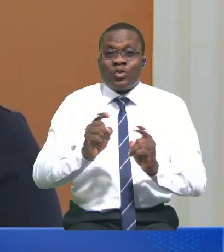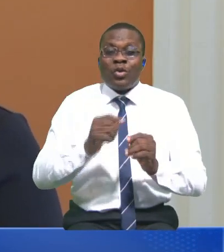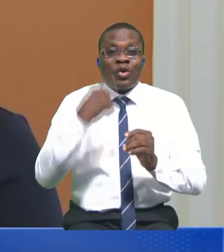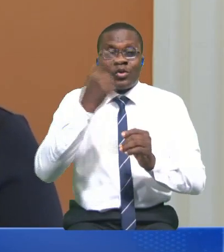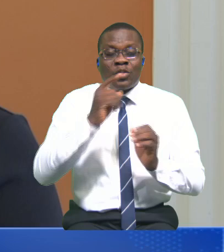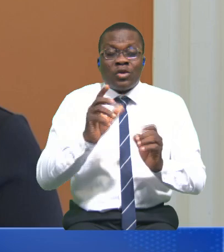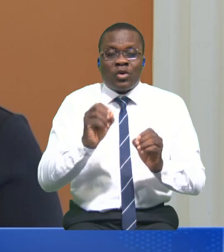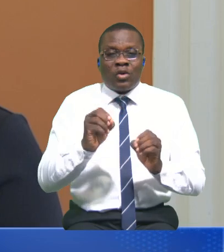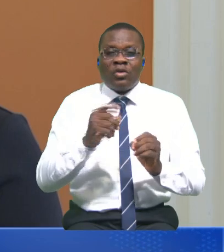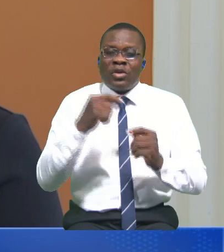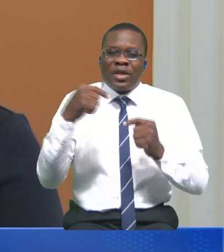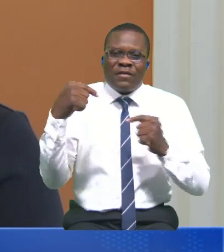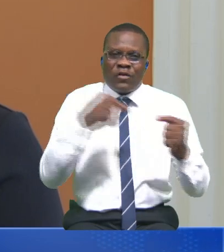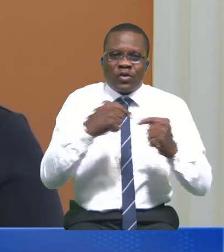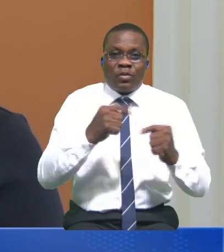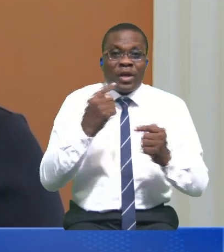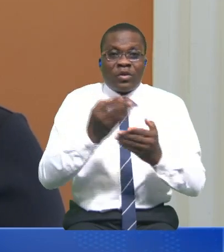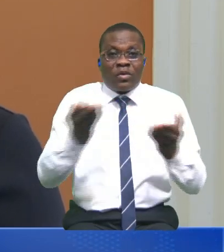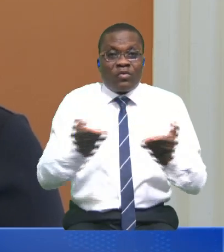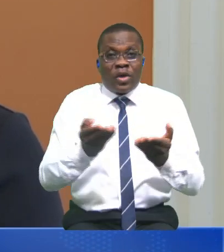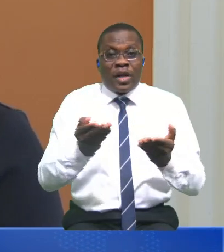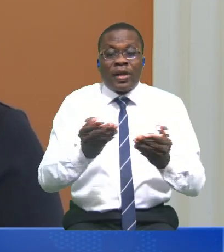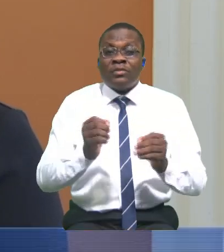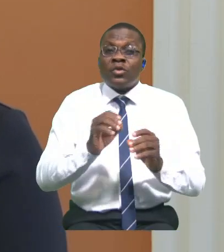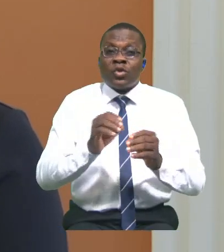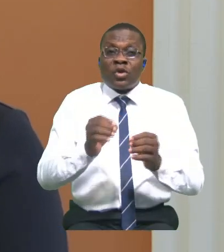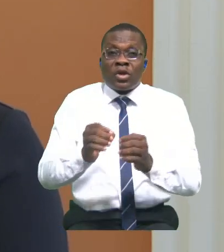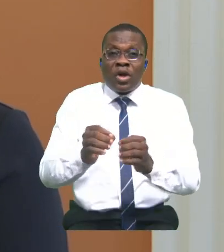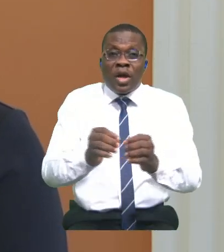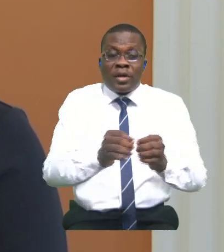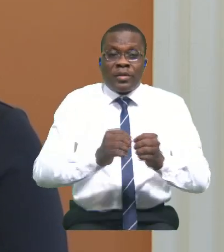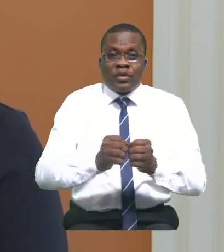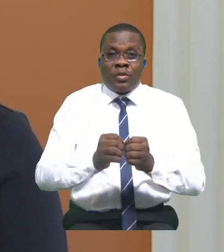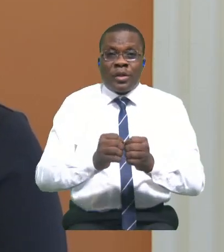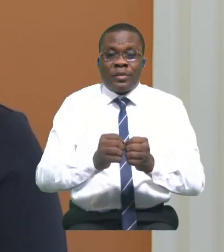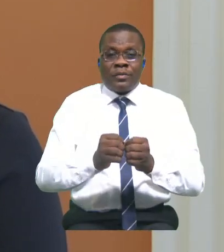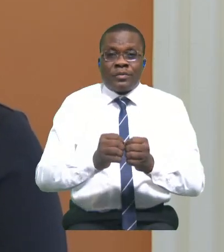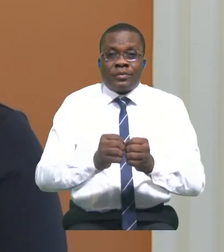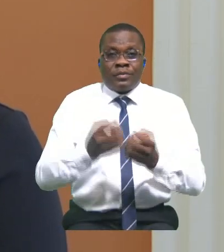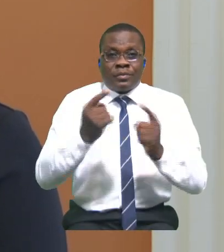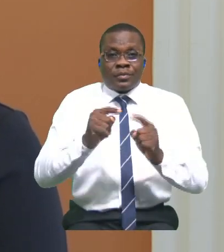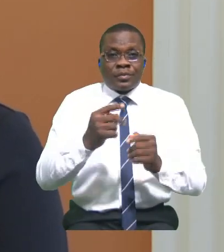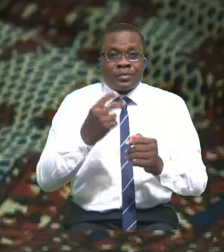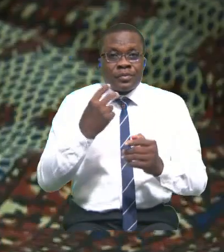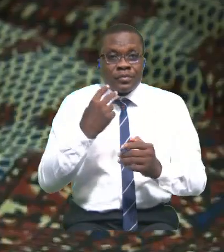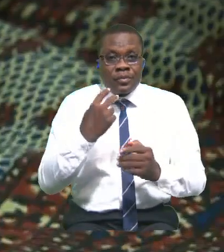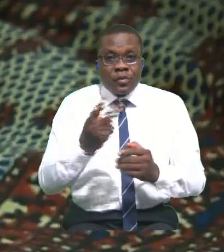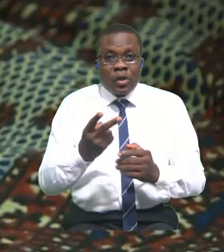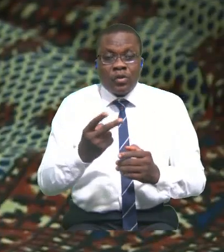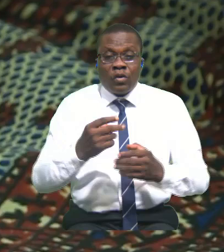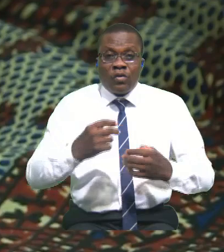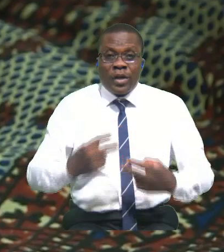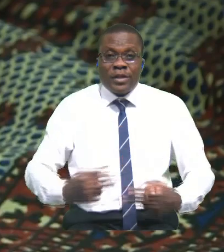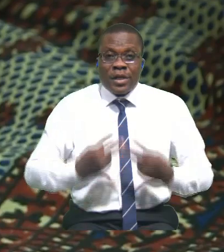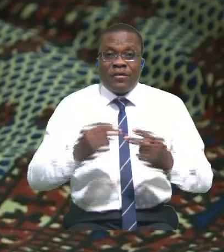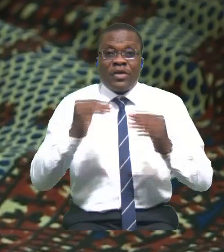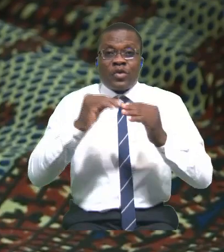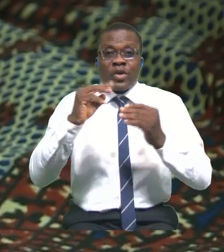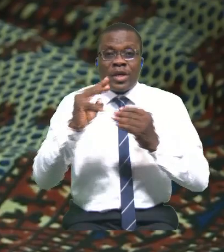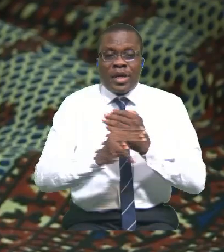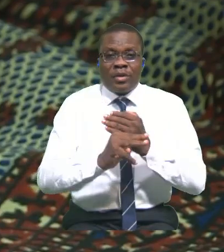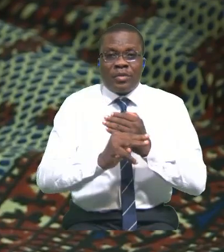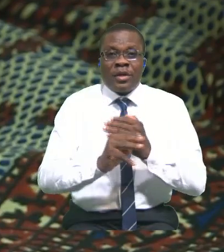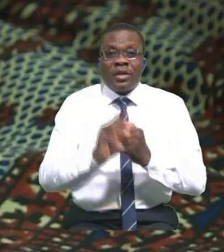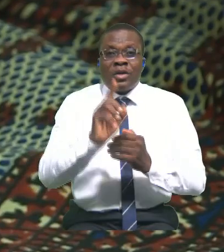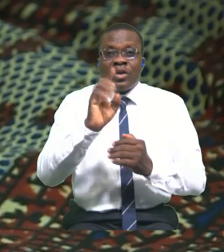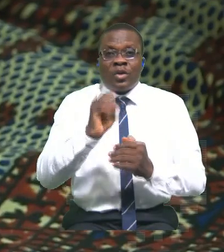fallait se battre donc voilà donc du coup euh quand je vois j'ai j'ai j'ai vécu également une